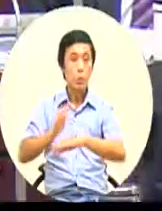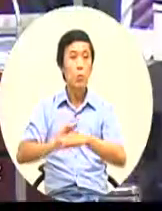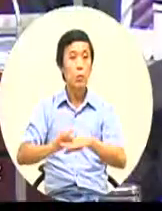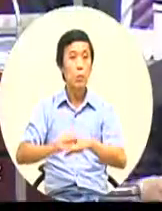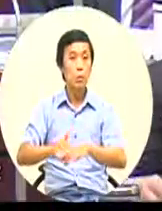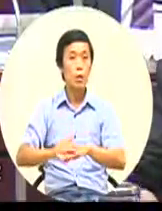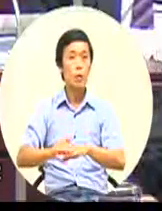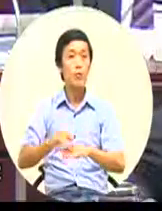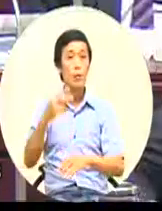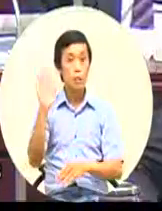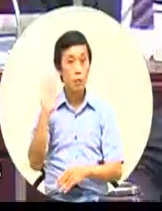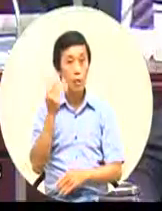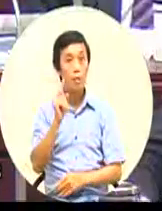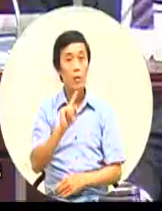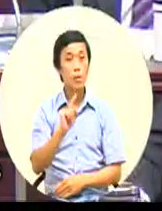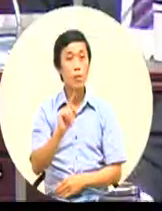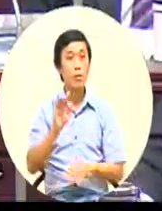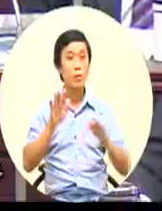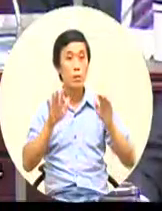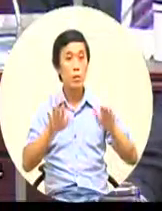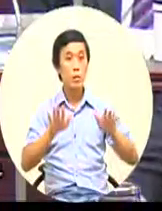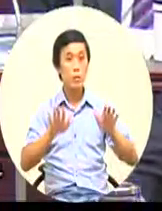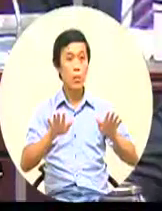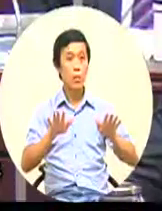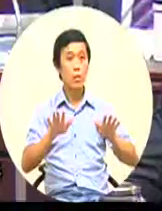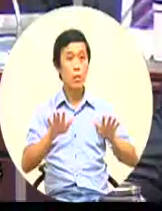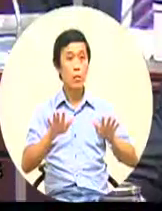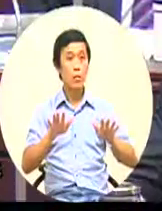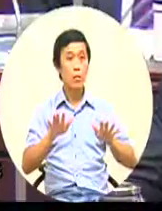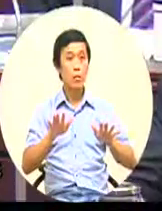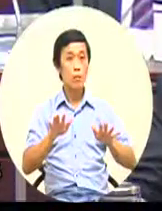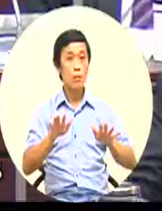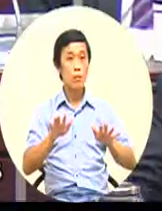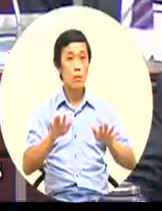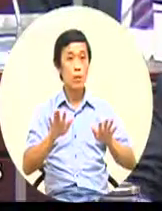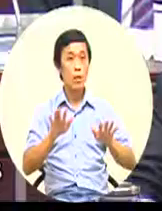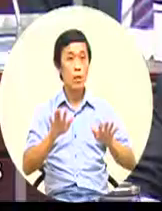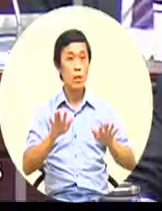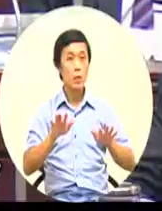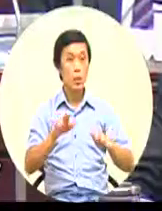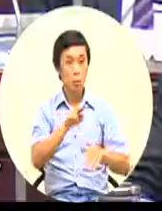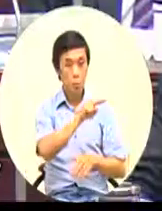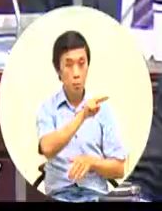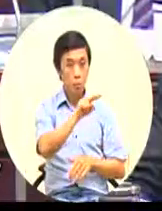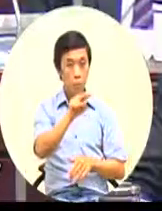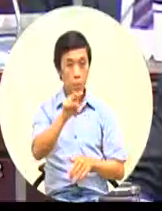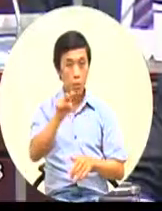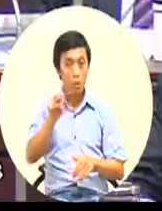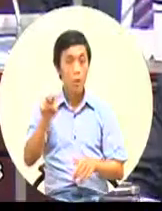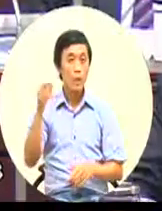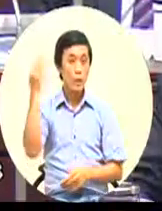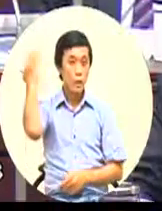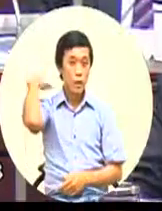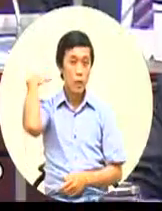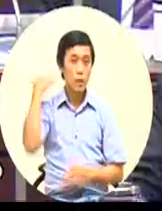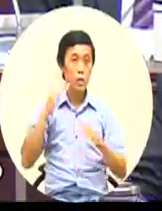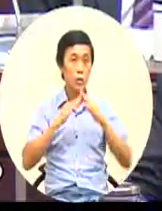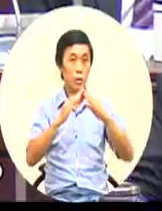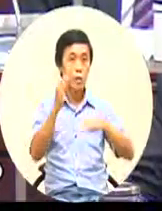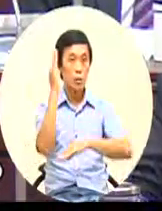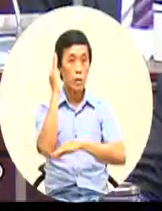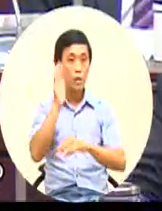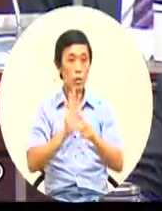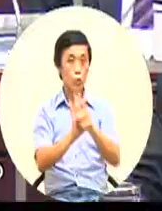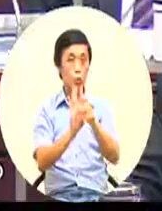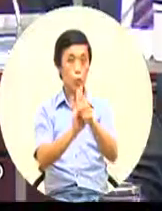但是就是讲，如果讲今仔日伫咱看到咱足济足济过去市政的推搡，